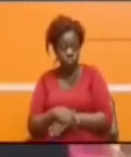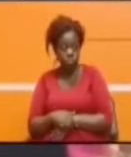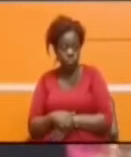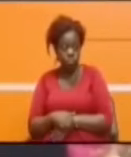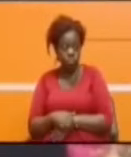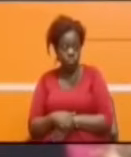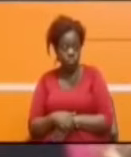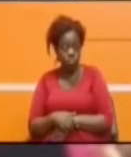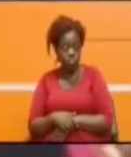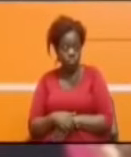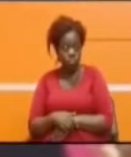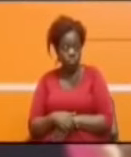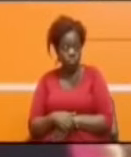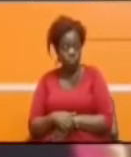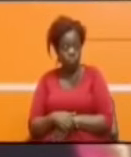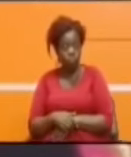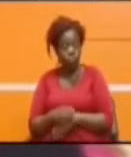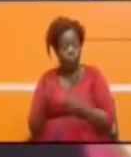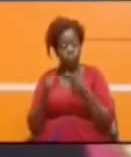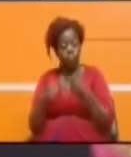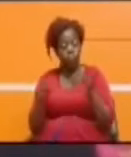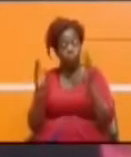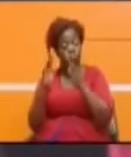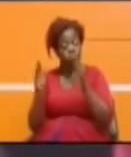Naye omukolo gubagulwa